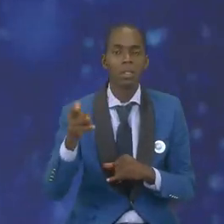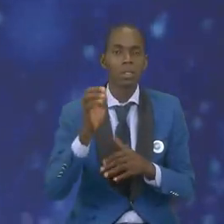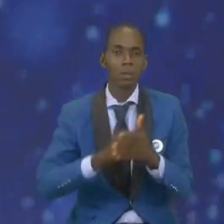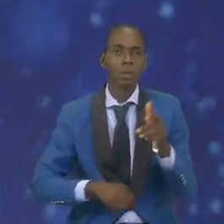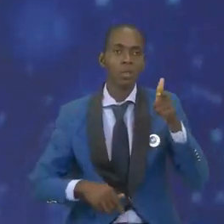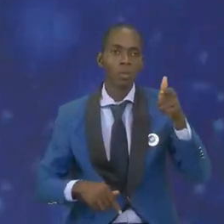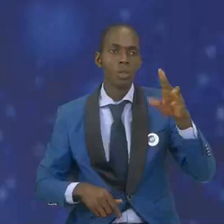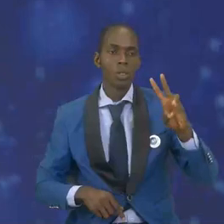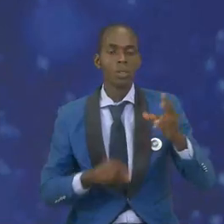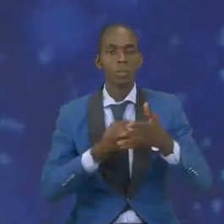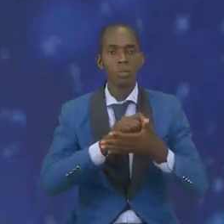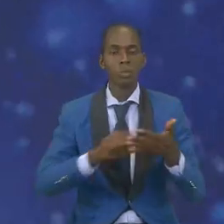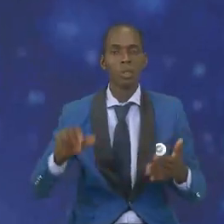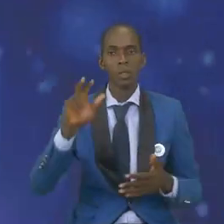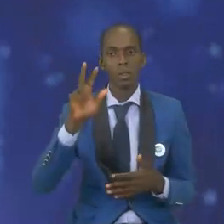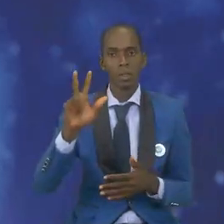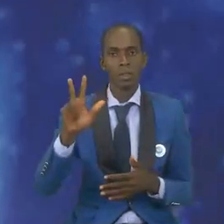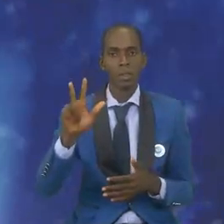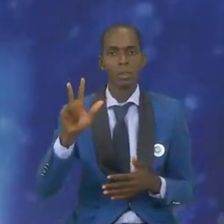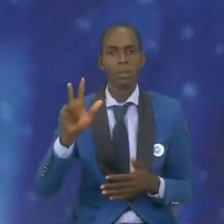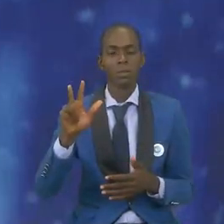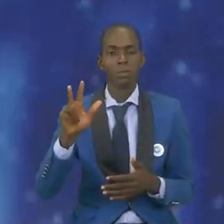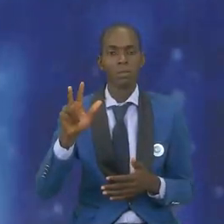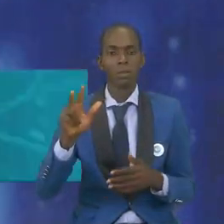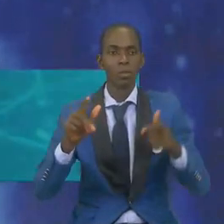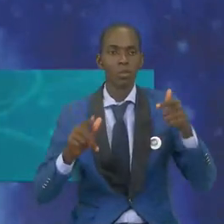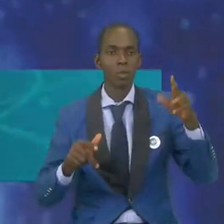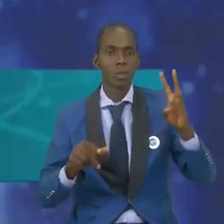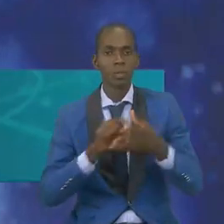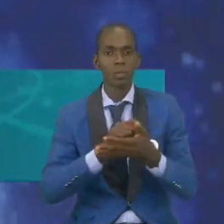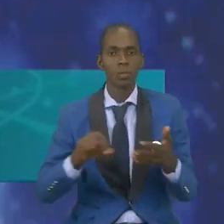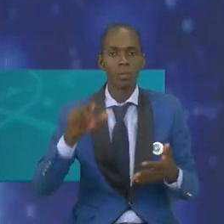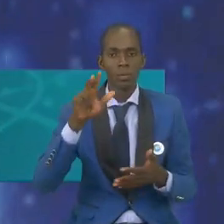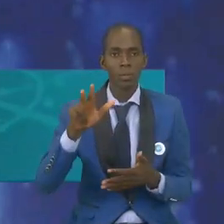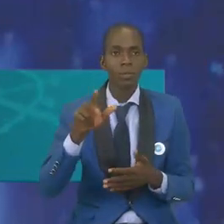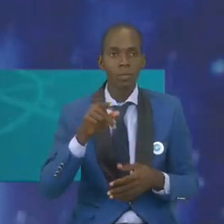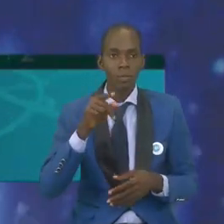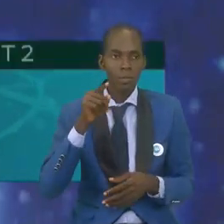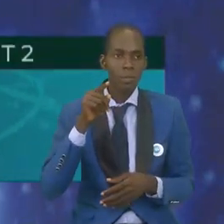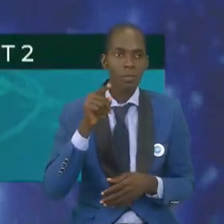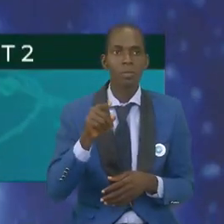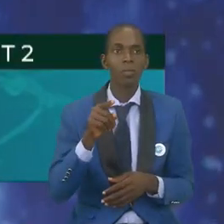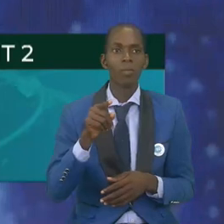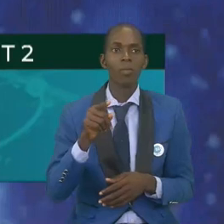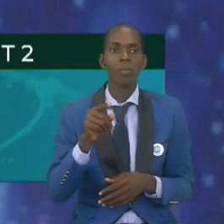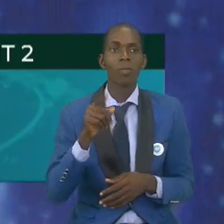ici. En Ésaïe 26, verset 3.